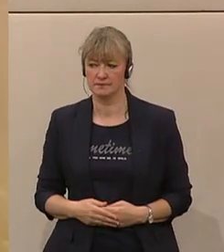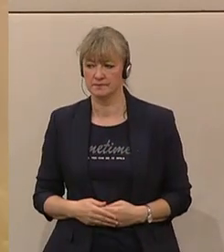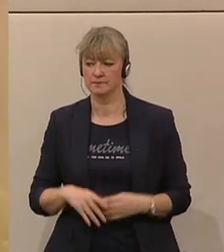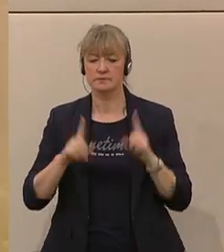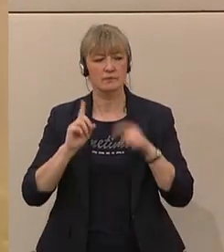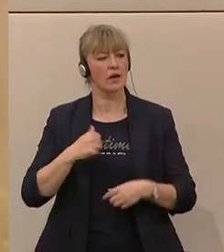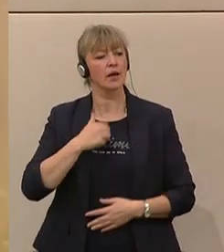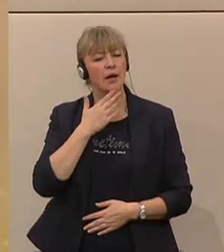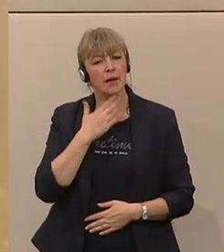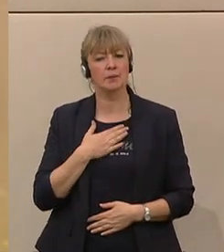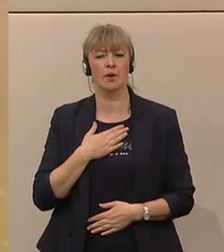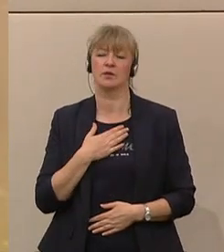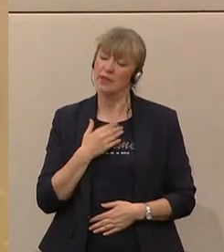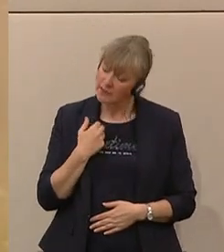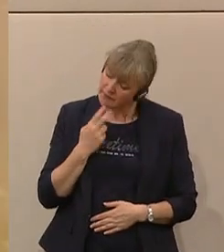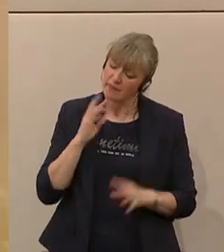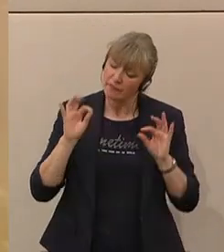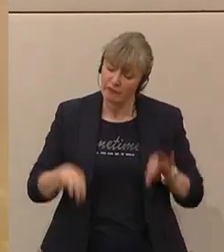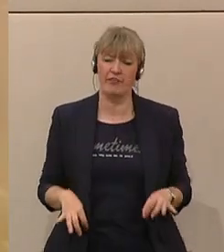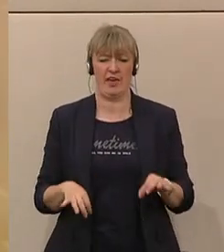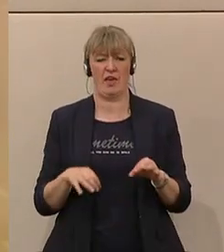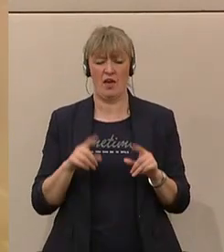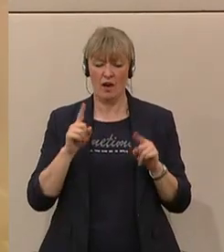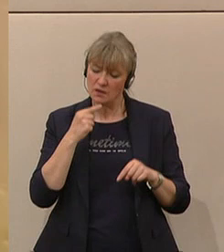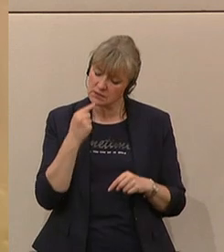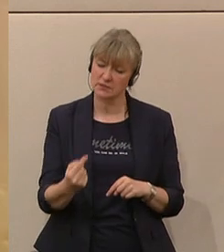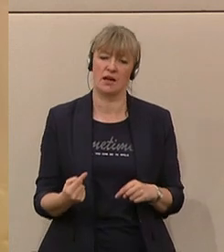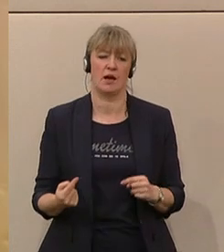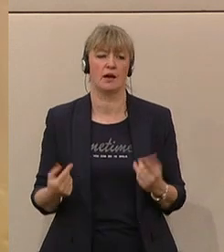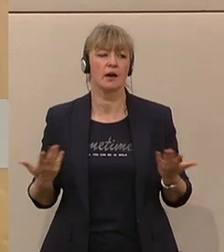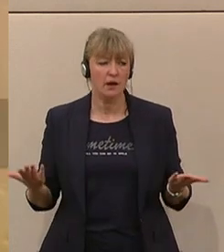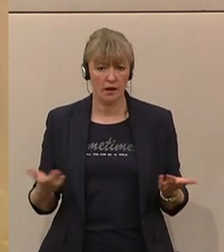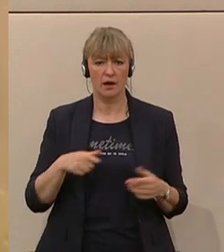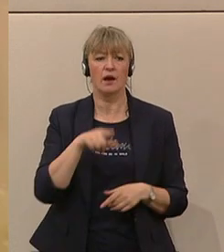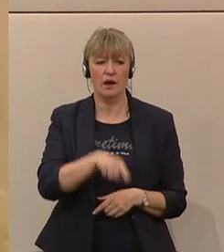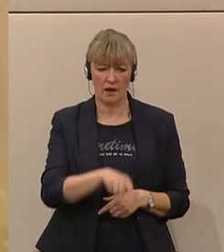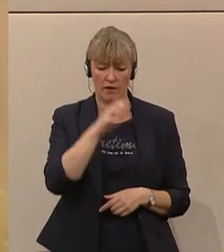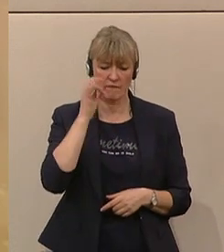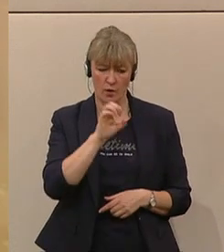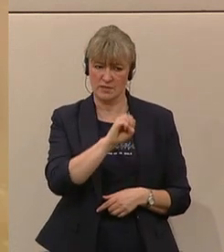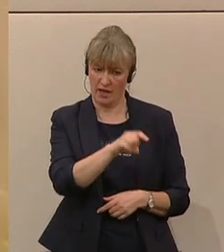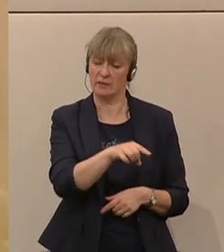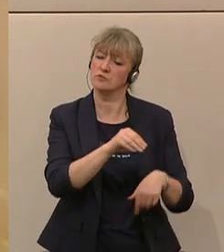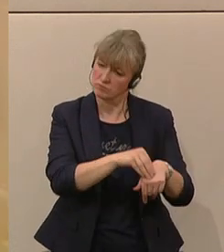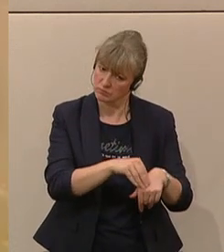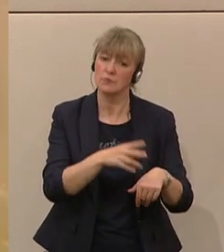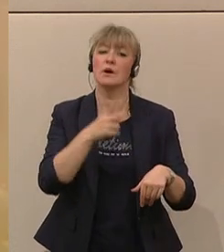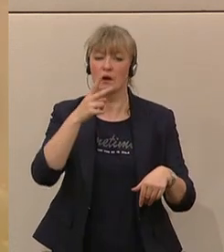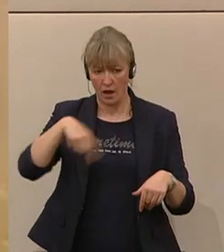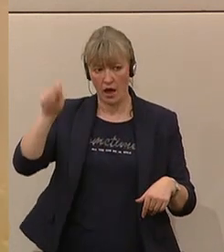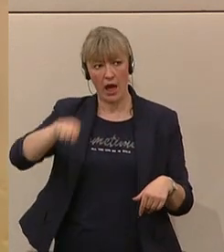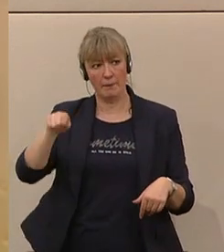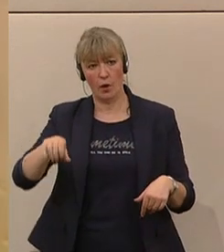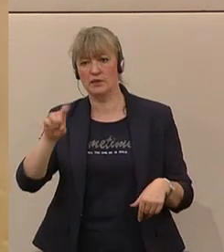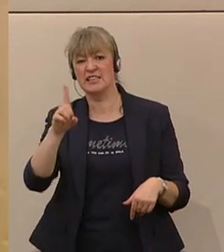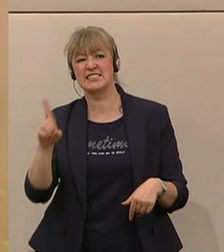Aber ich möchte nicht nur der Fairness halber sagen, dass mir Alban Sadic mitgeteilt hat, dass sich der Abgeordnete Zanger